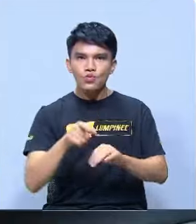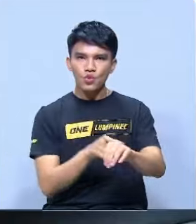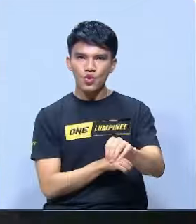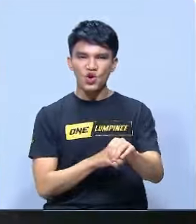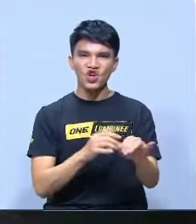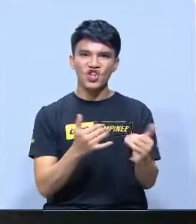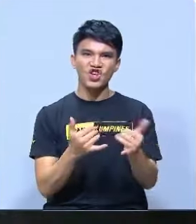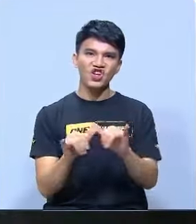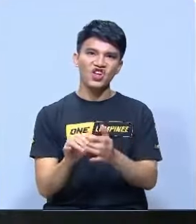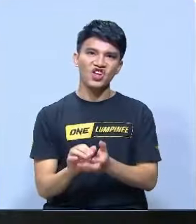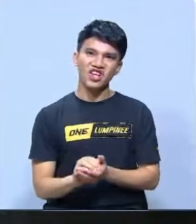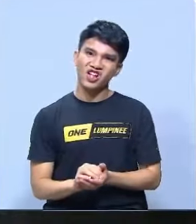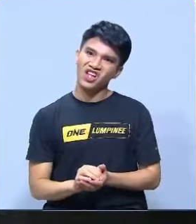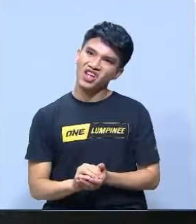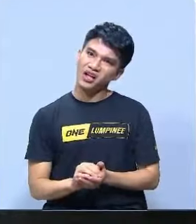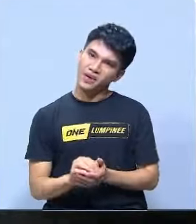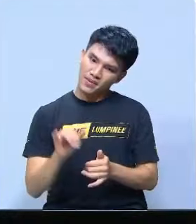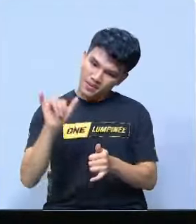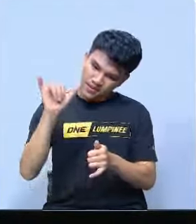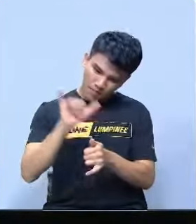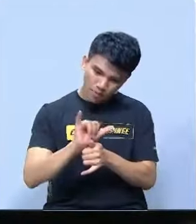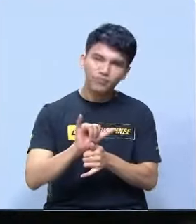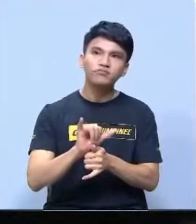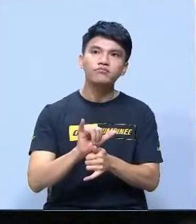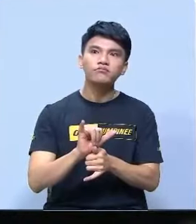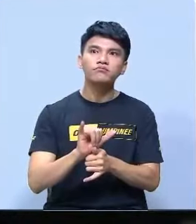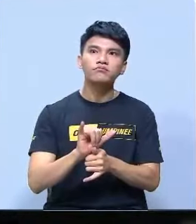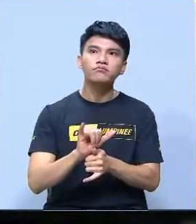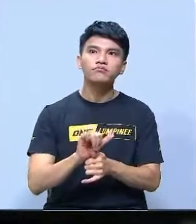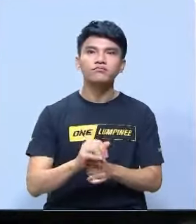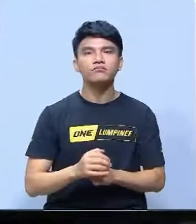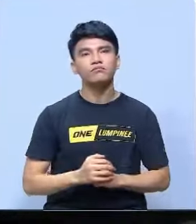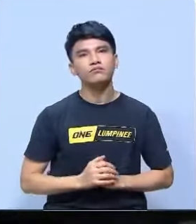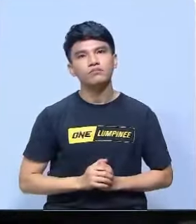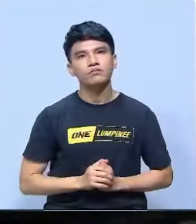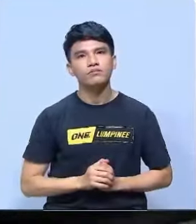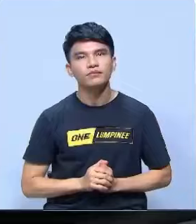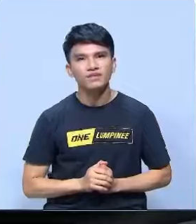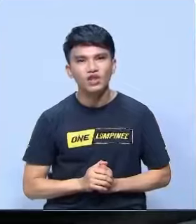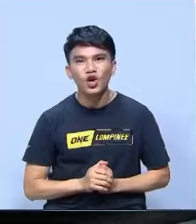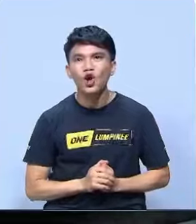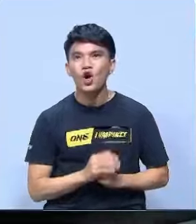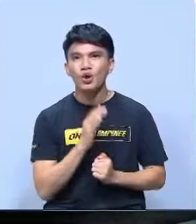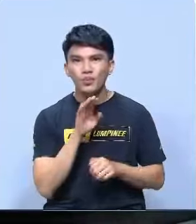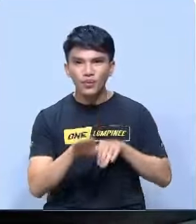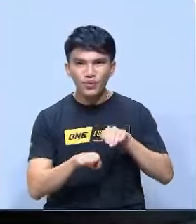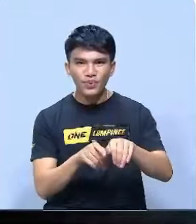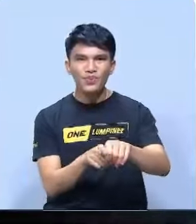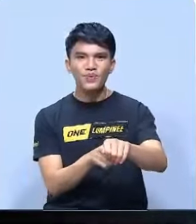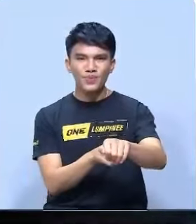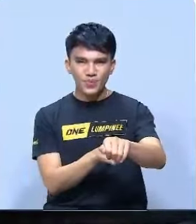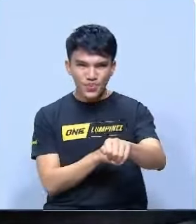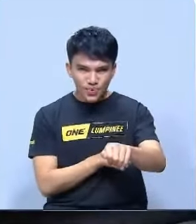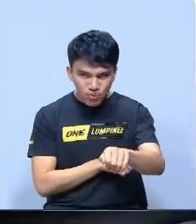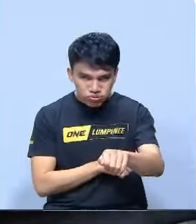นิดนึงนะเห็นไหมป้องปากแล้ววิ่งหนีคนตกใจเป็นอย่างนี้จริงๆน ะ ถ้ามาช้ากว่านี้สักนิดนึงเนี่ยเนี่ยคือจุดเดีย